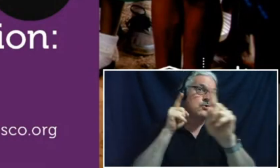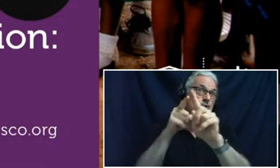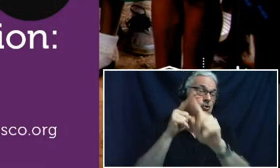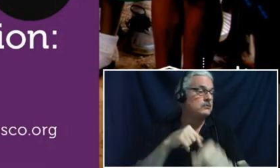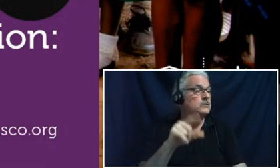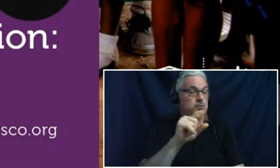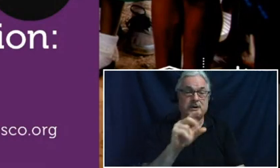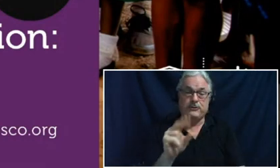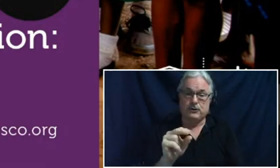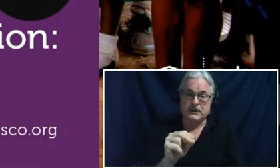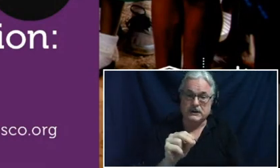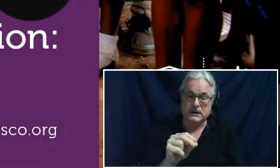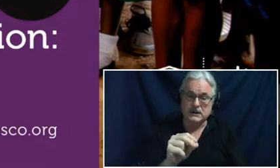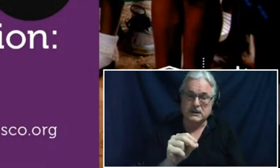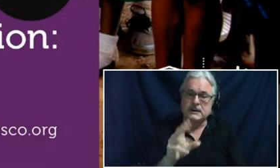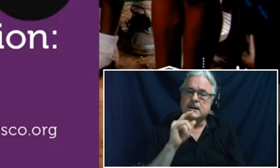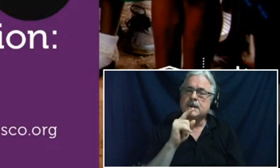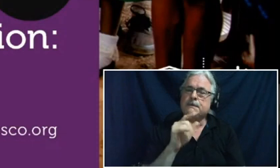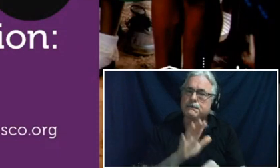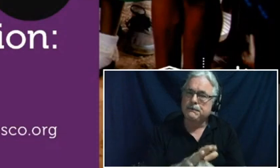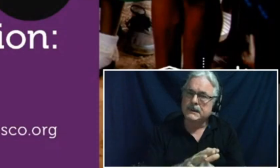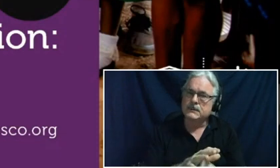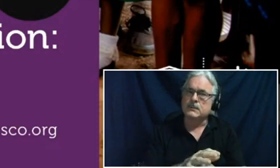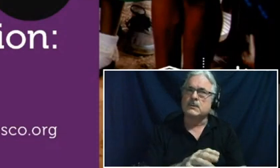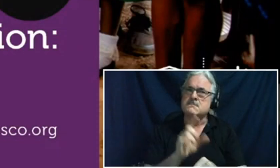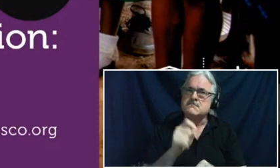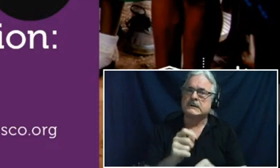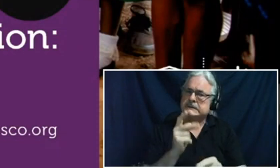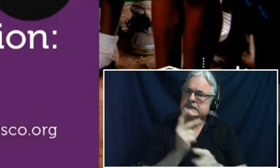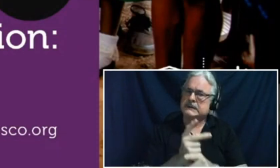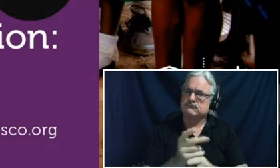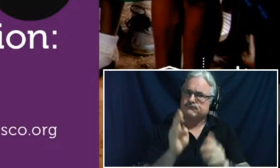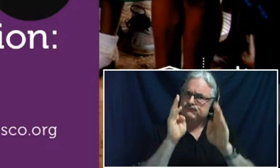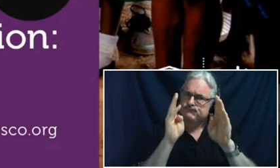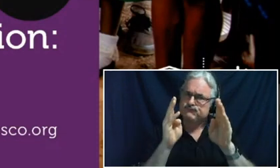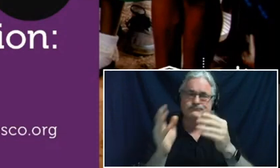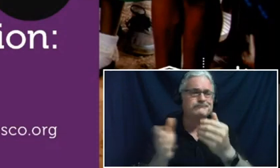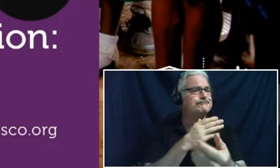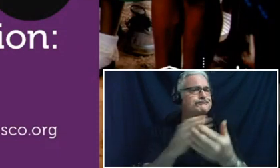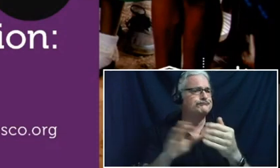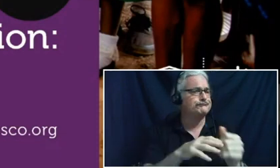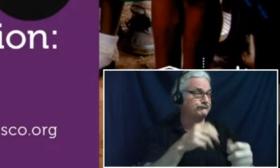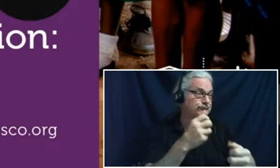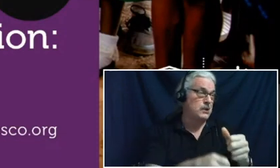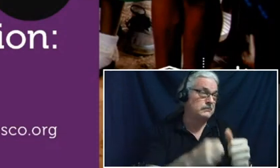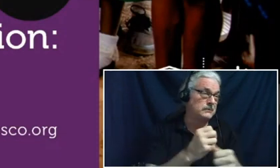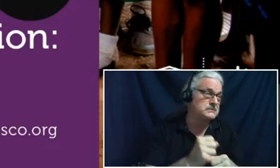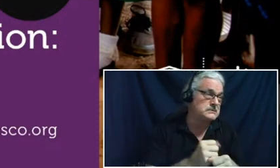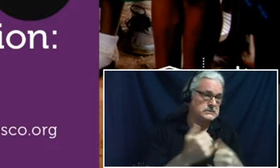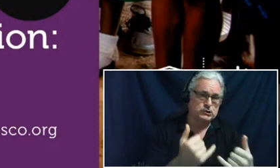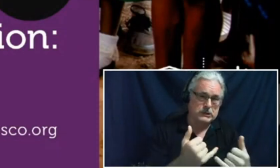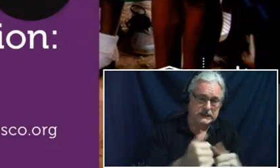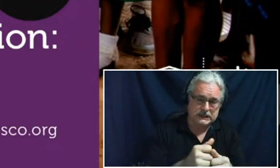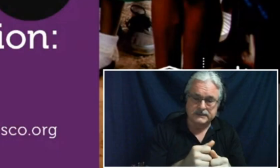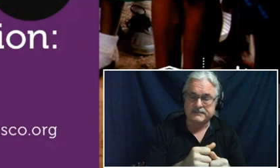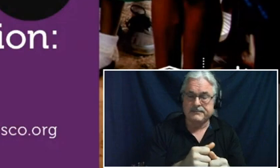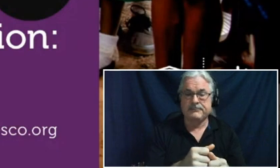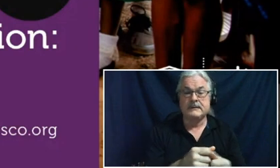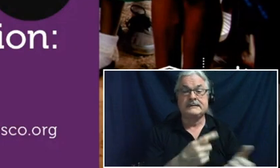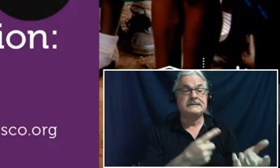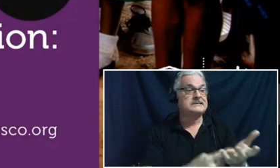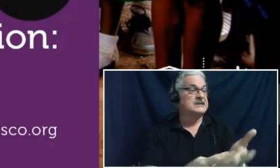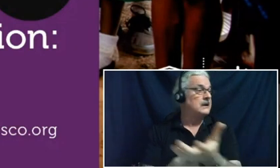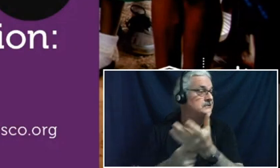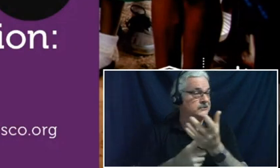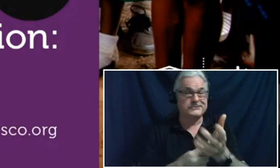d'ici à 2030. Nous ne pouvons pas oublier cet engagement malgré les difficultés actuelle. Comme notre discussion vient